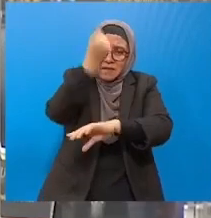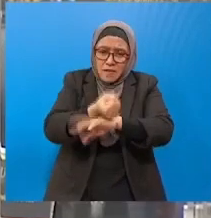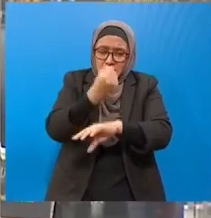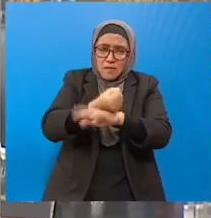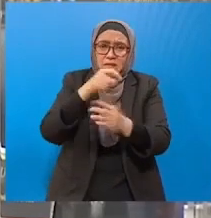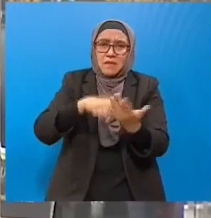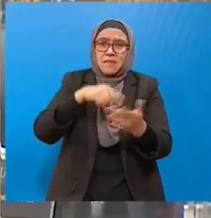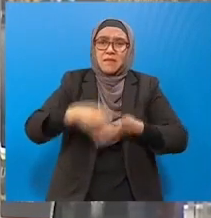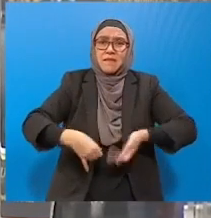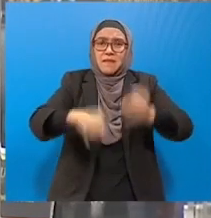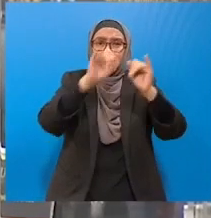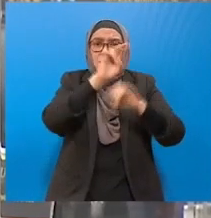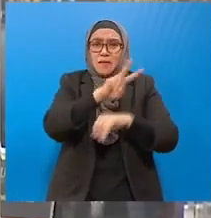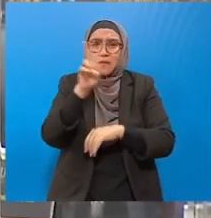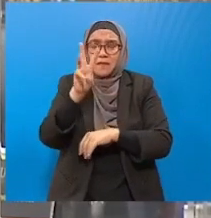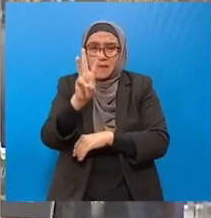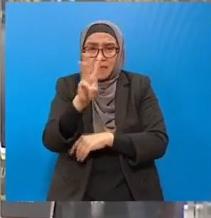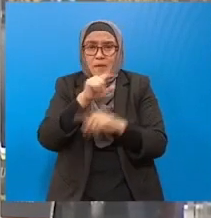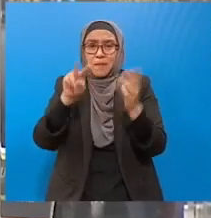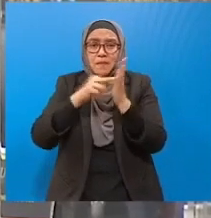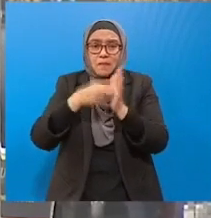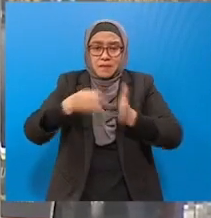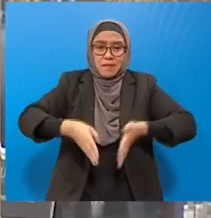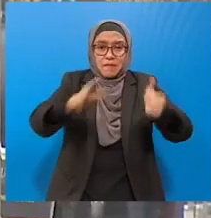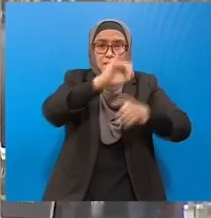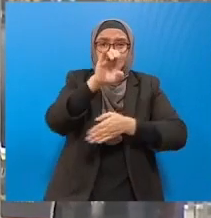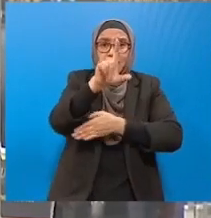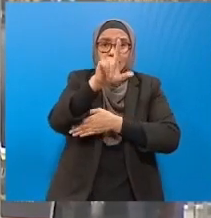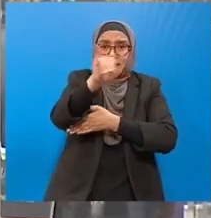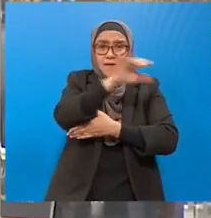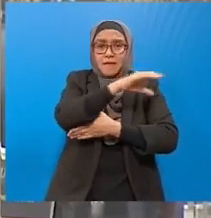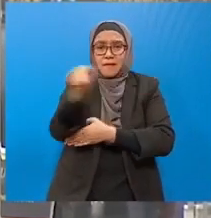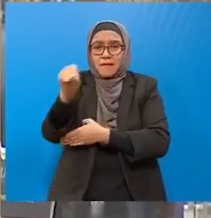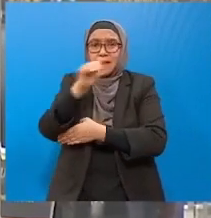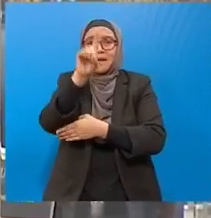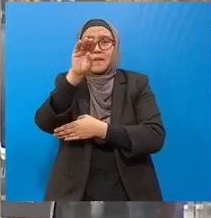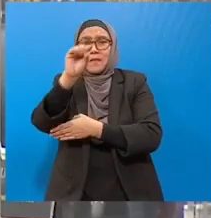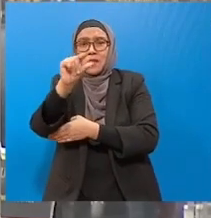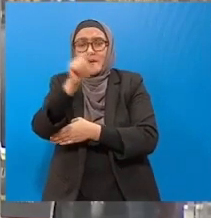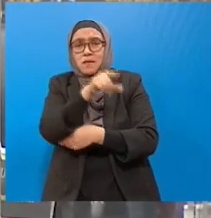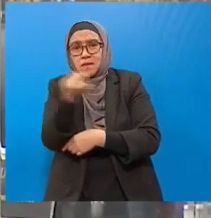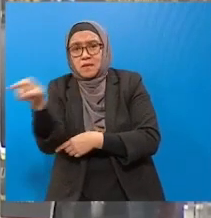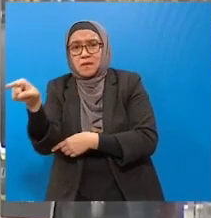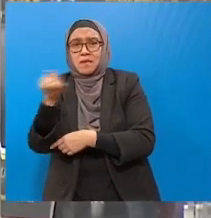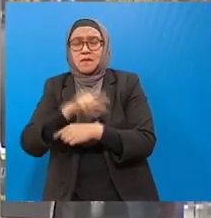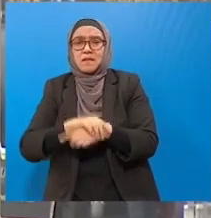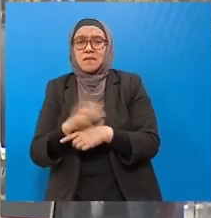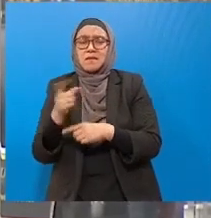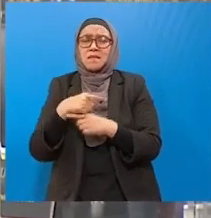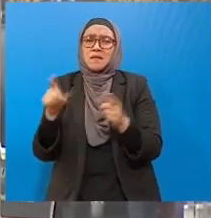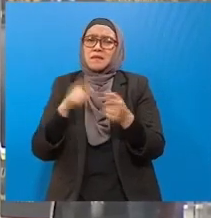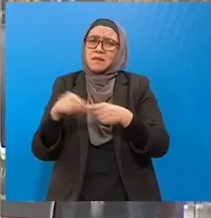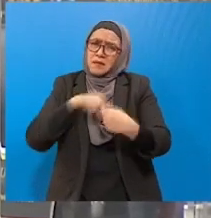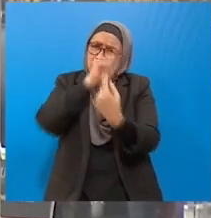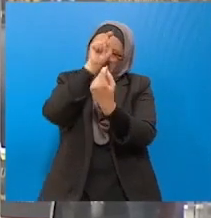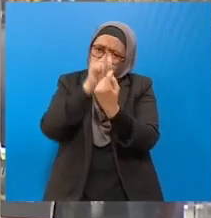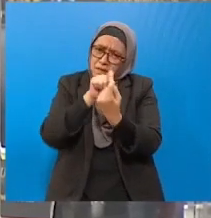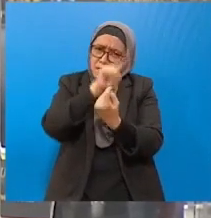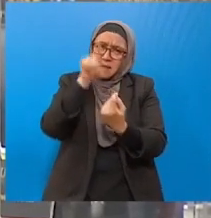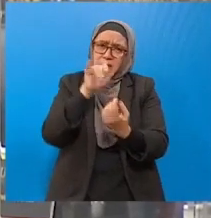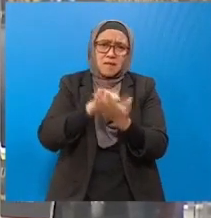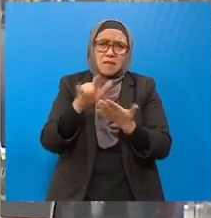yaitu Jalan Jelly dabung Sungai Sam salah saya secara spesifik yaitu Jalan gabung Perawang walaupun tidak menyebut